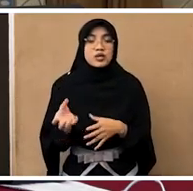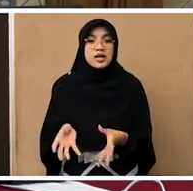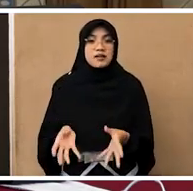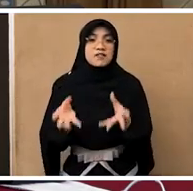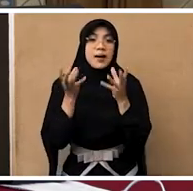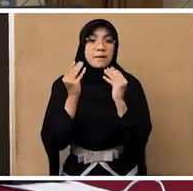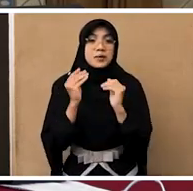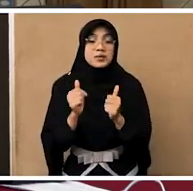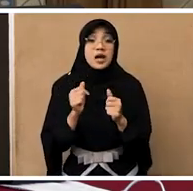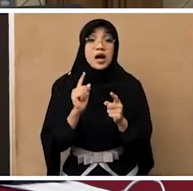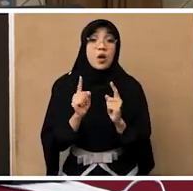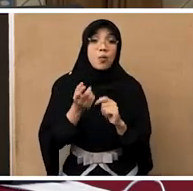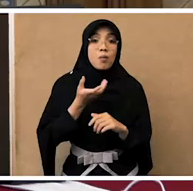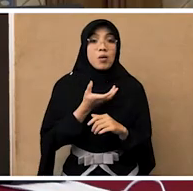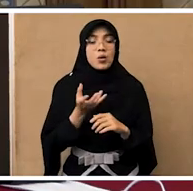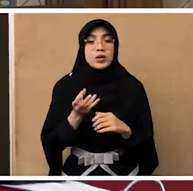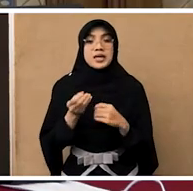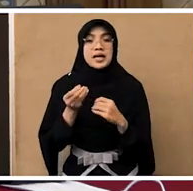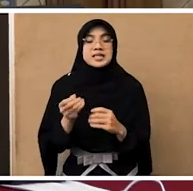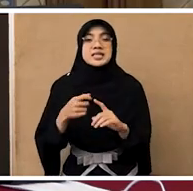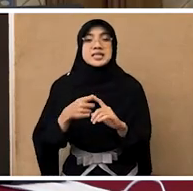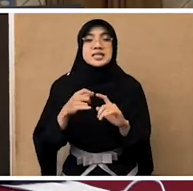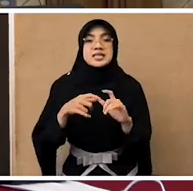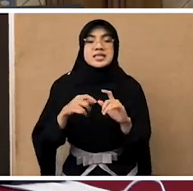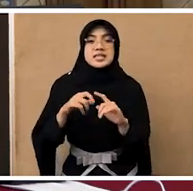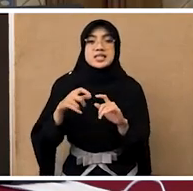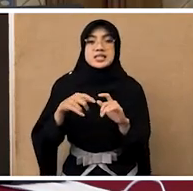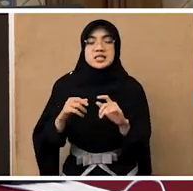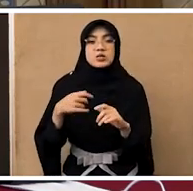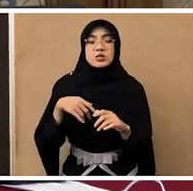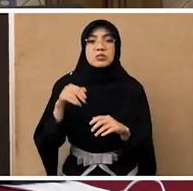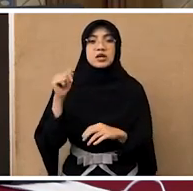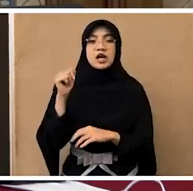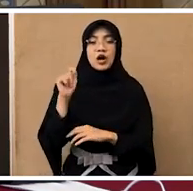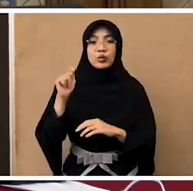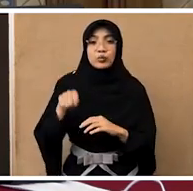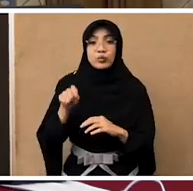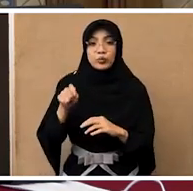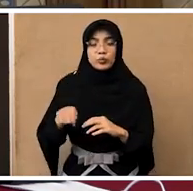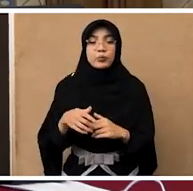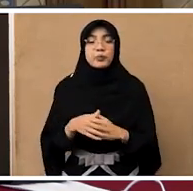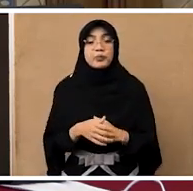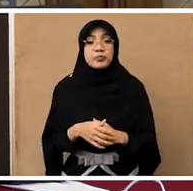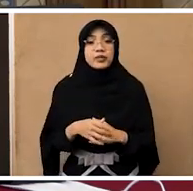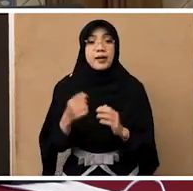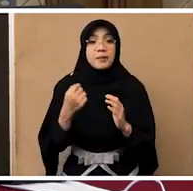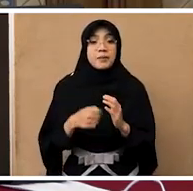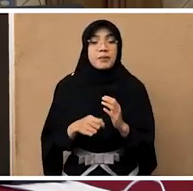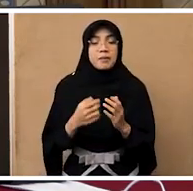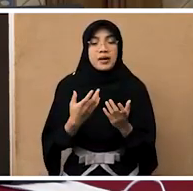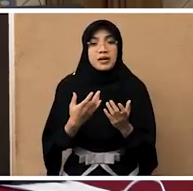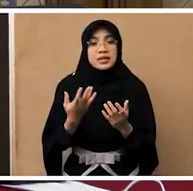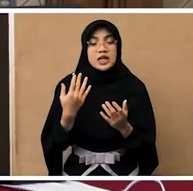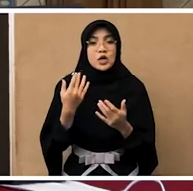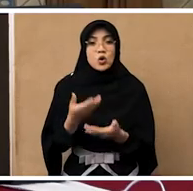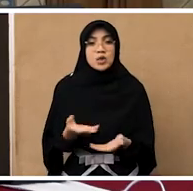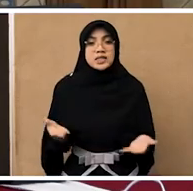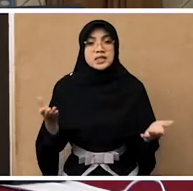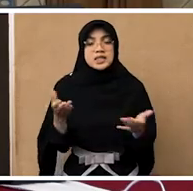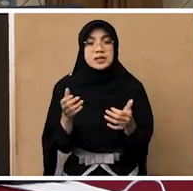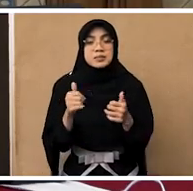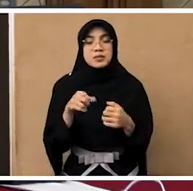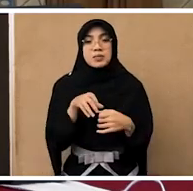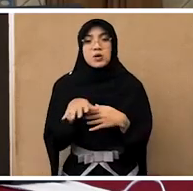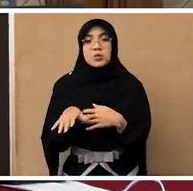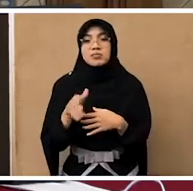mudah dipahami kalaupun mau dikasih kisi-kisi kepada penegakan penegak hukum bahwa salah satu kondisi yang bisa